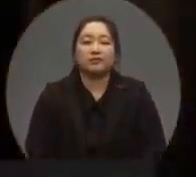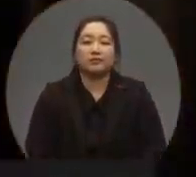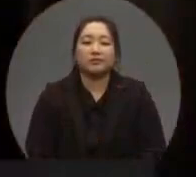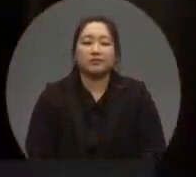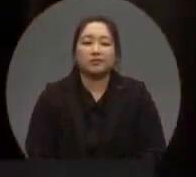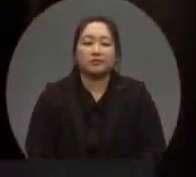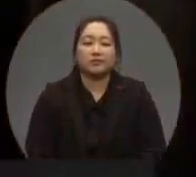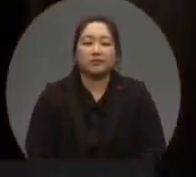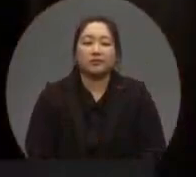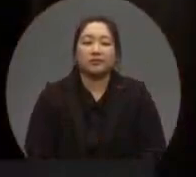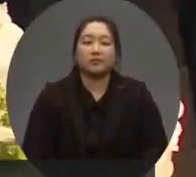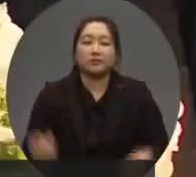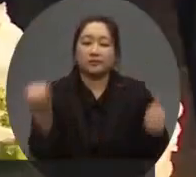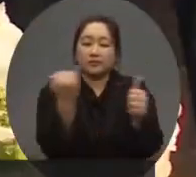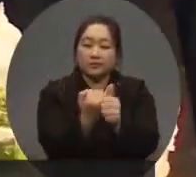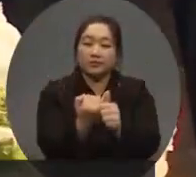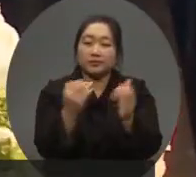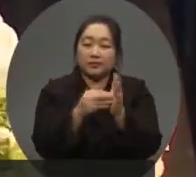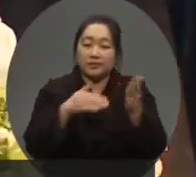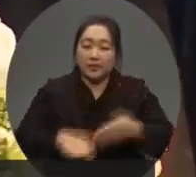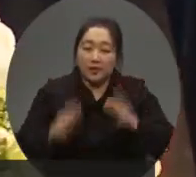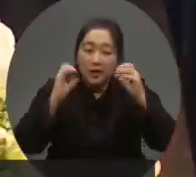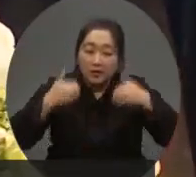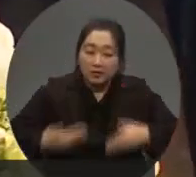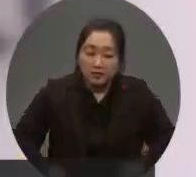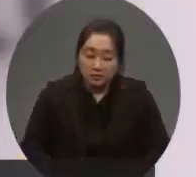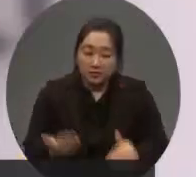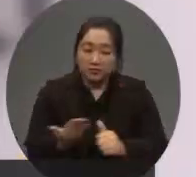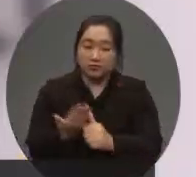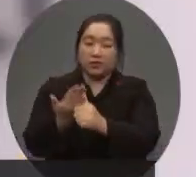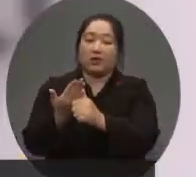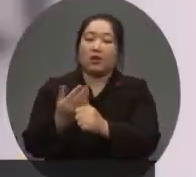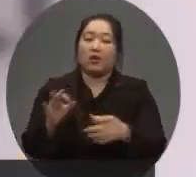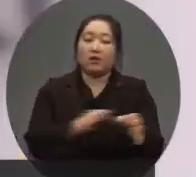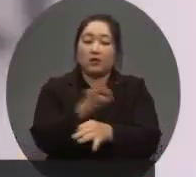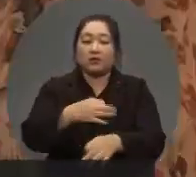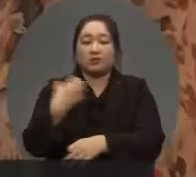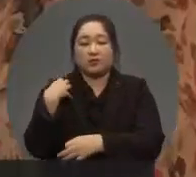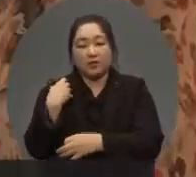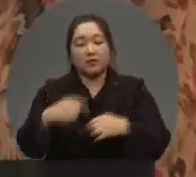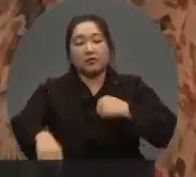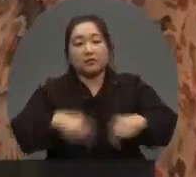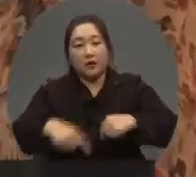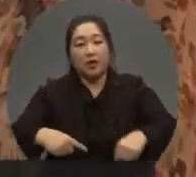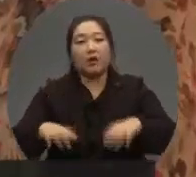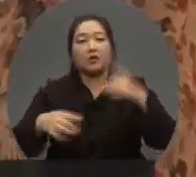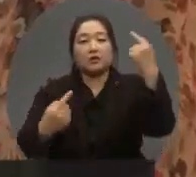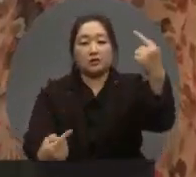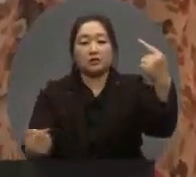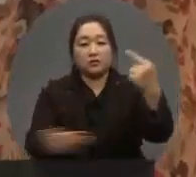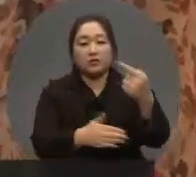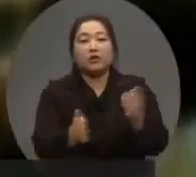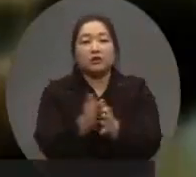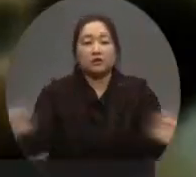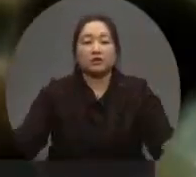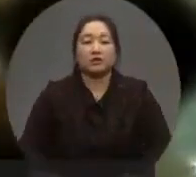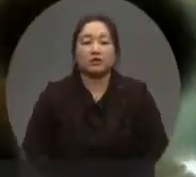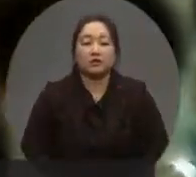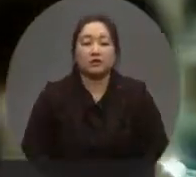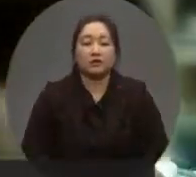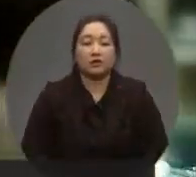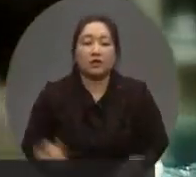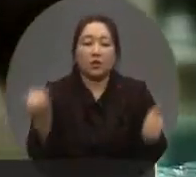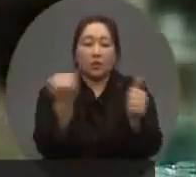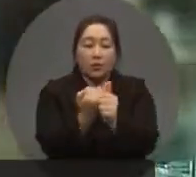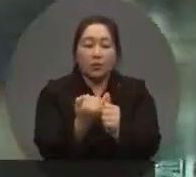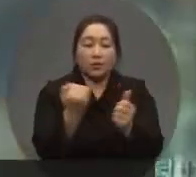정리했습니다 결혼해 아이나코 기르 경제적 부담을 덜어주는 시책들이 새해부터 도입됩니다 혼인